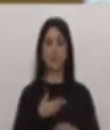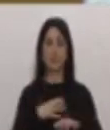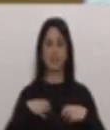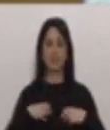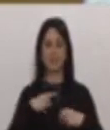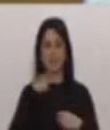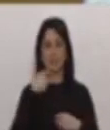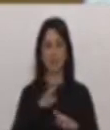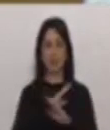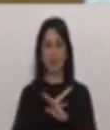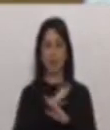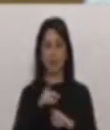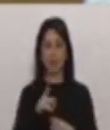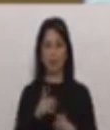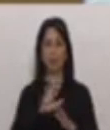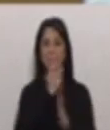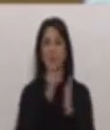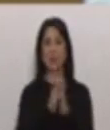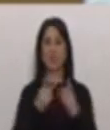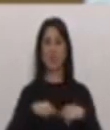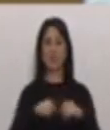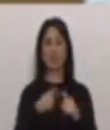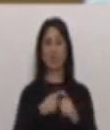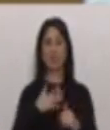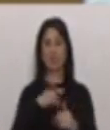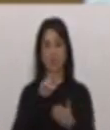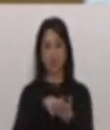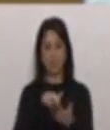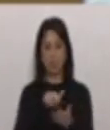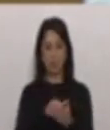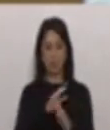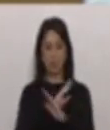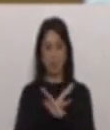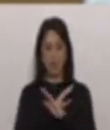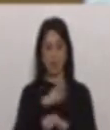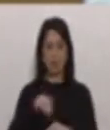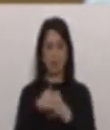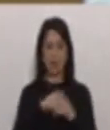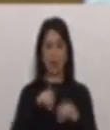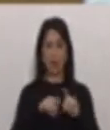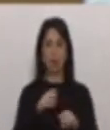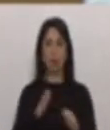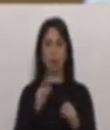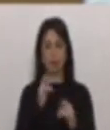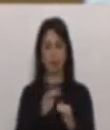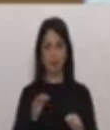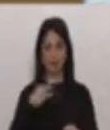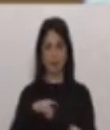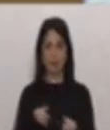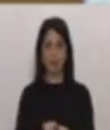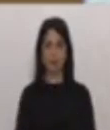უნდა, გარდაცვლილს და მთლიანად საზოგადოების სახელით ჩვენი ბოდიში გარდაცვლილის ყველა ახლობელს, მათ შორის შვილებს.